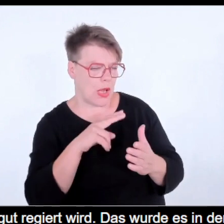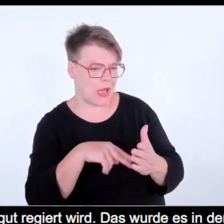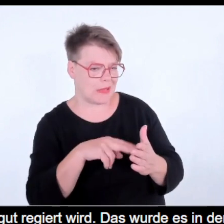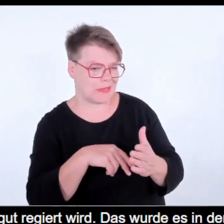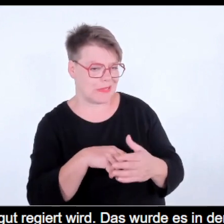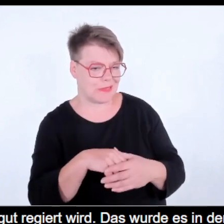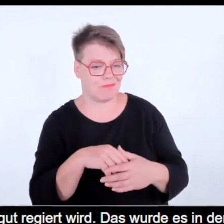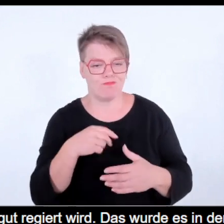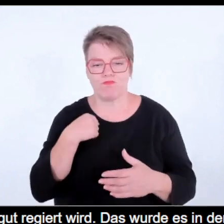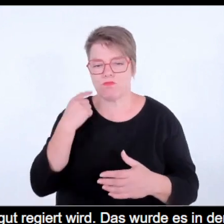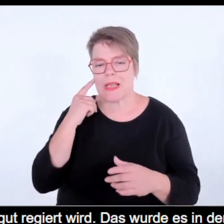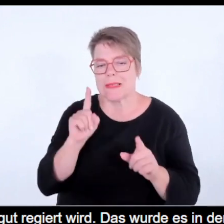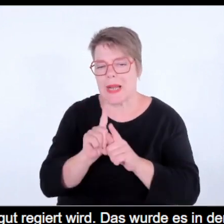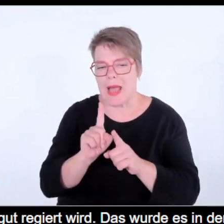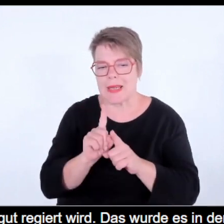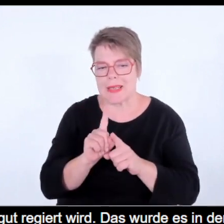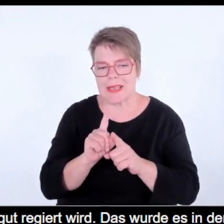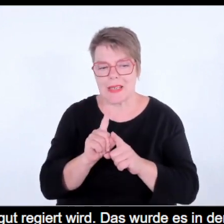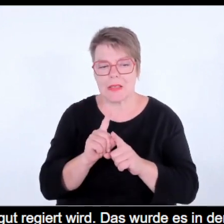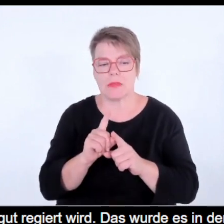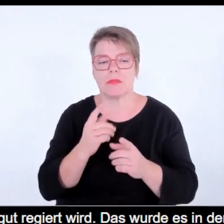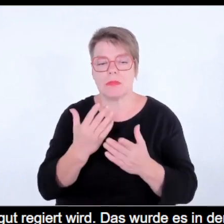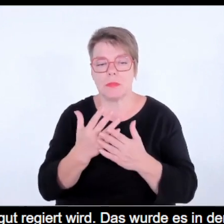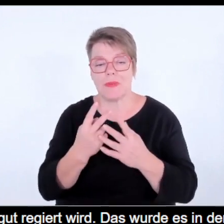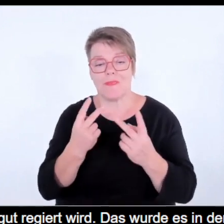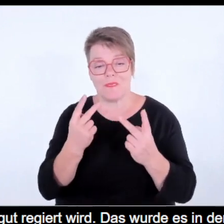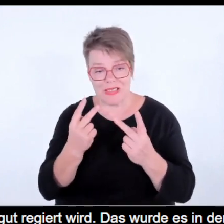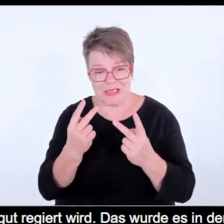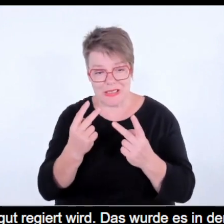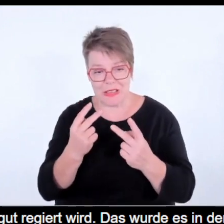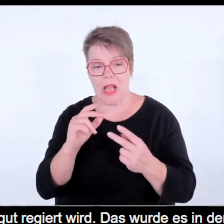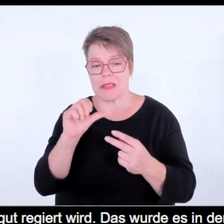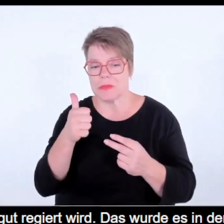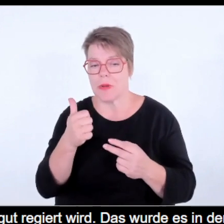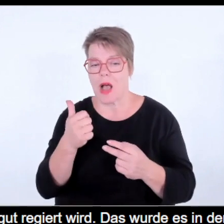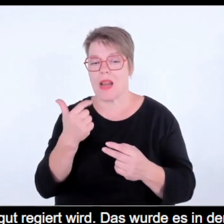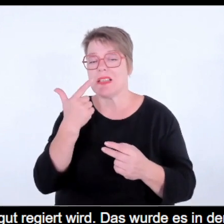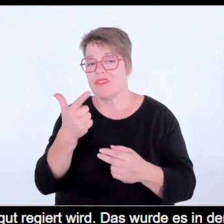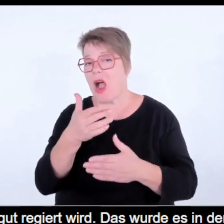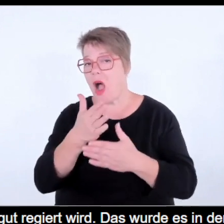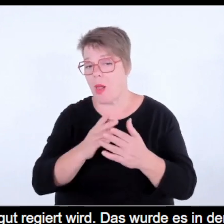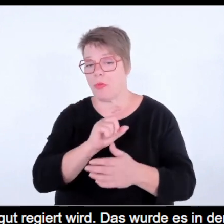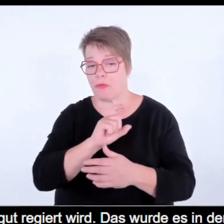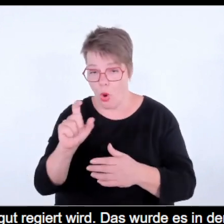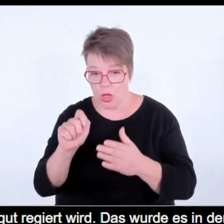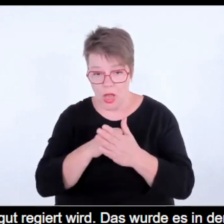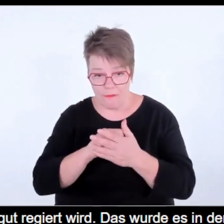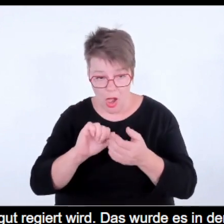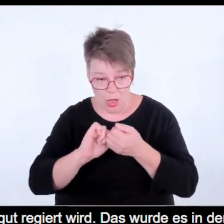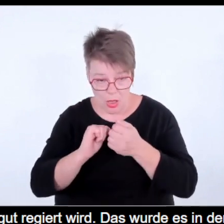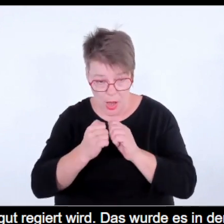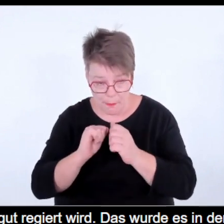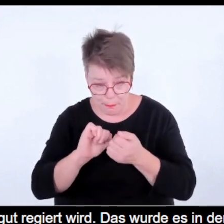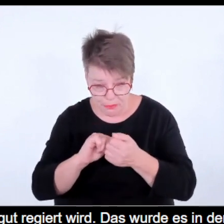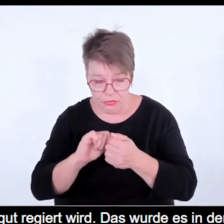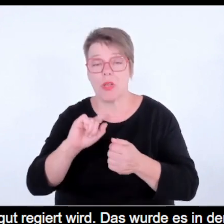erstmal noch zweieinhalb Wochen Wahlkampf, dann der Wähler. Und das ist auch gut in Bayern, dass wir in der